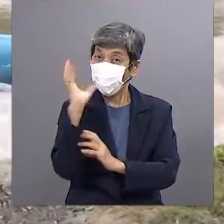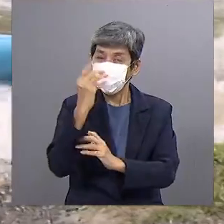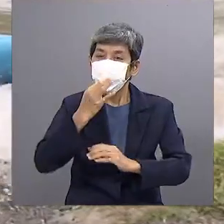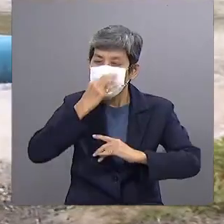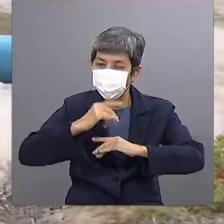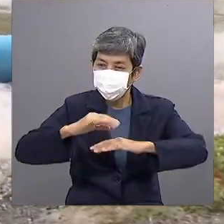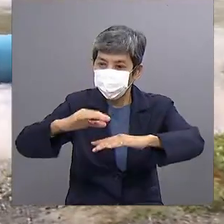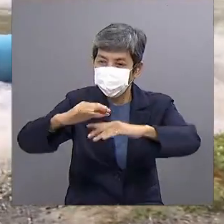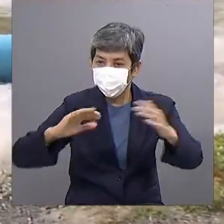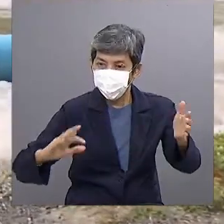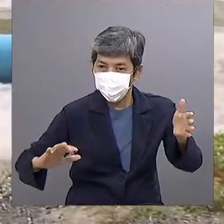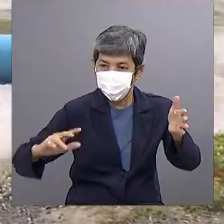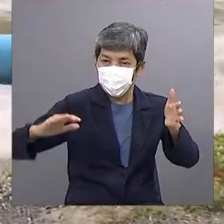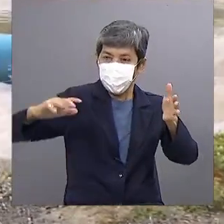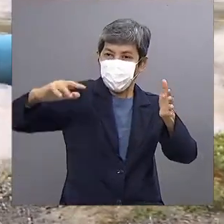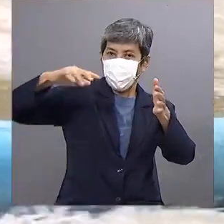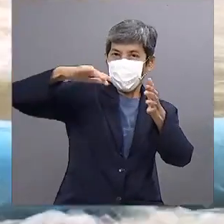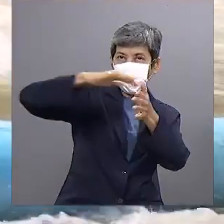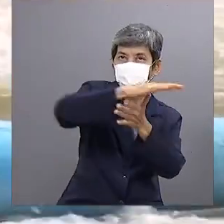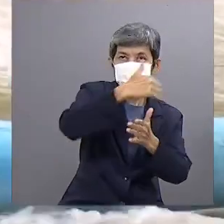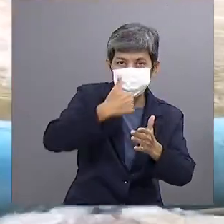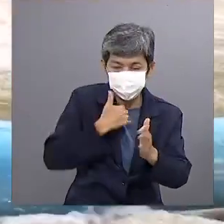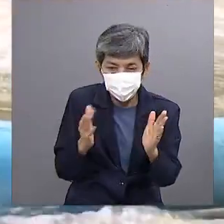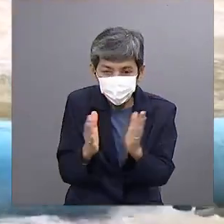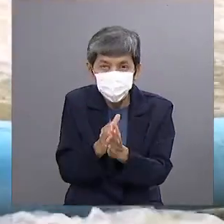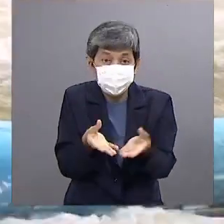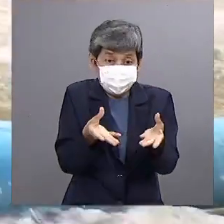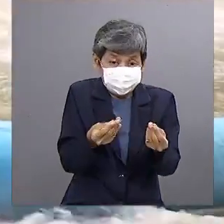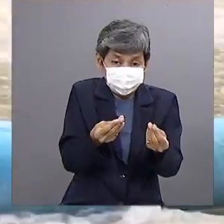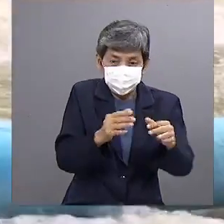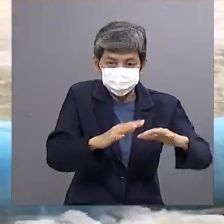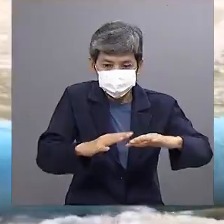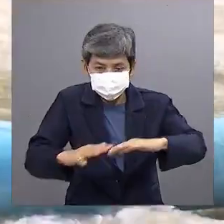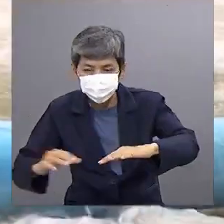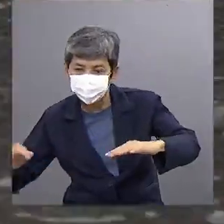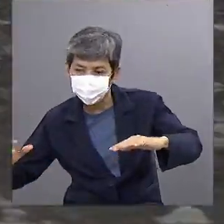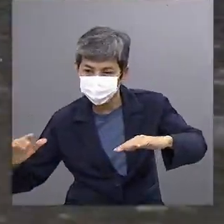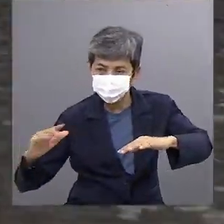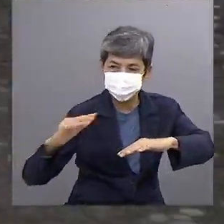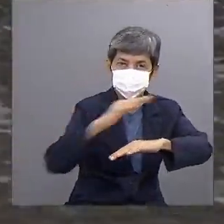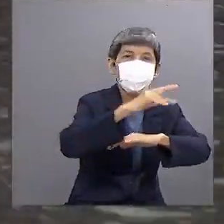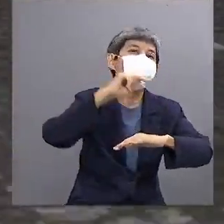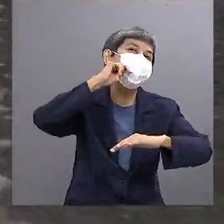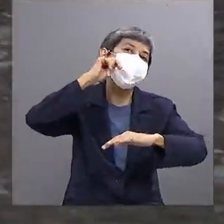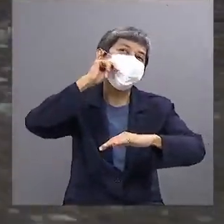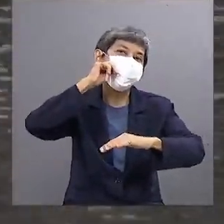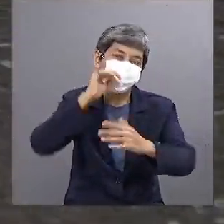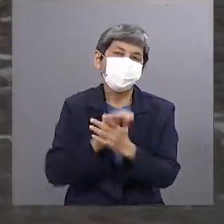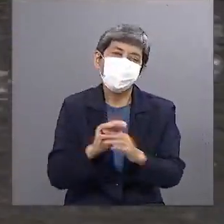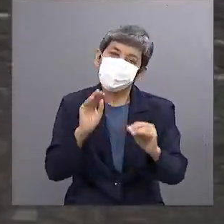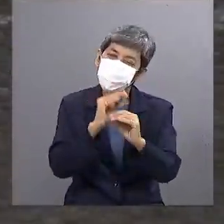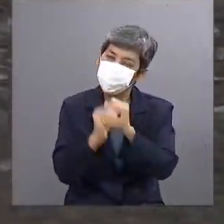วก็เอา2อย่างเนี่ยรวมกันนะครับมันน่าจะอยู่ที่ประมาณโดยเฉลี่ยนะ 1-2 ซมต่อปี10